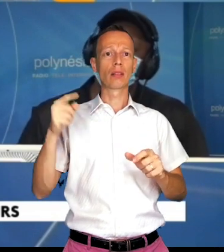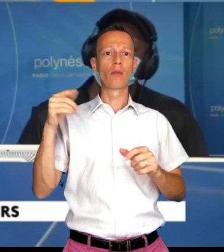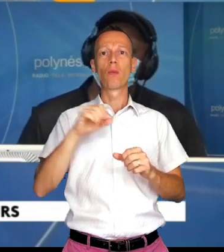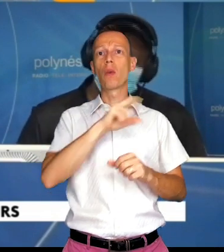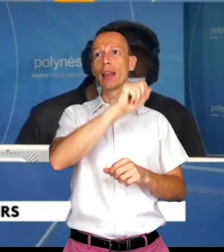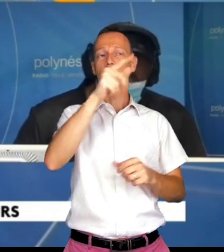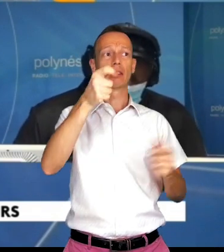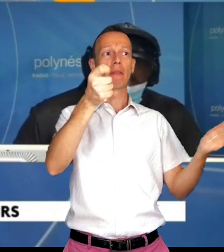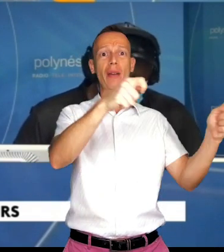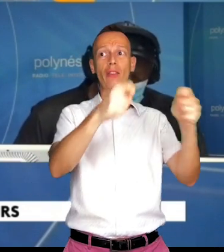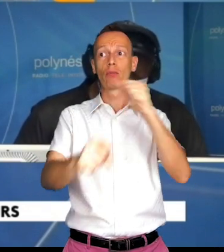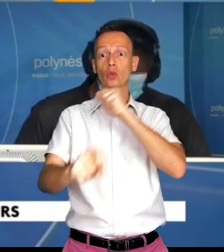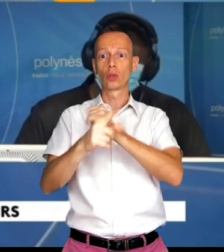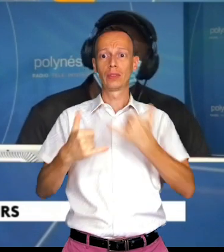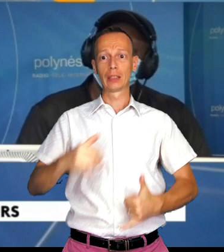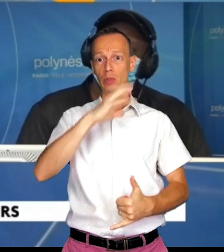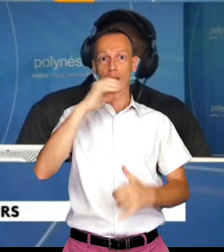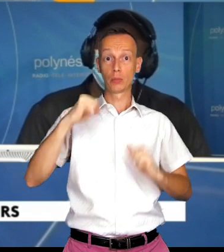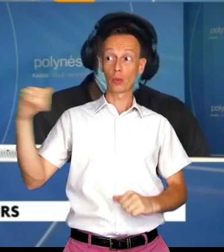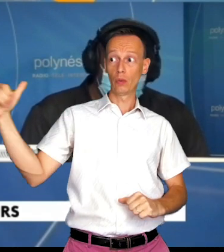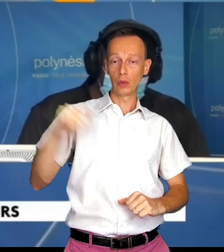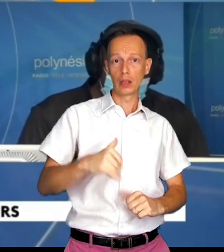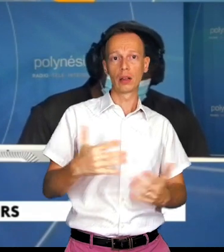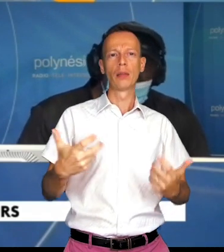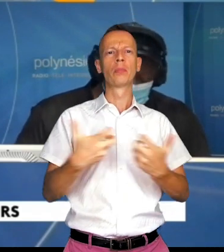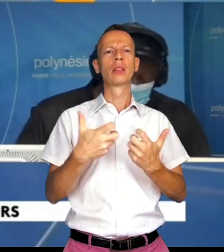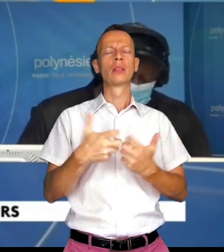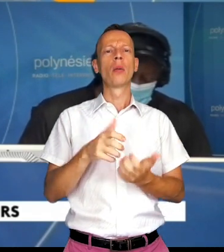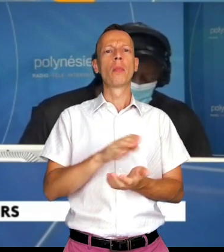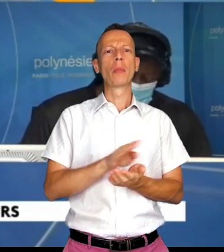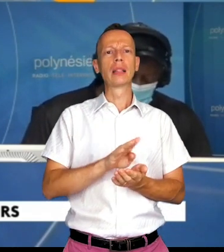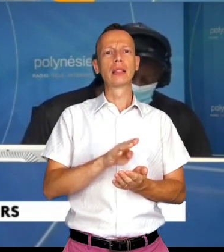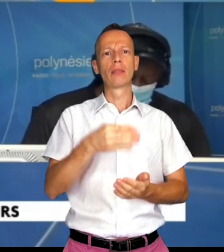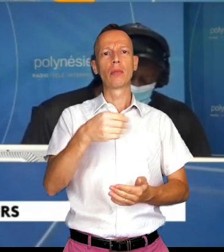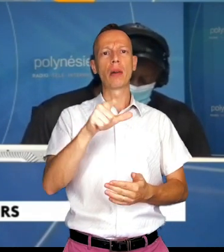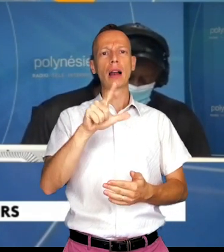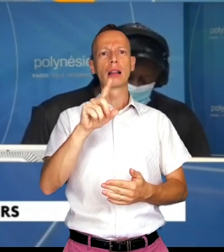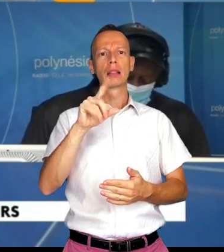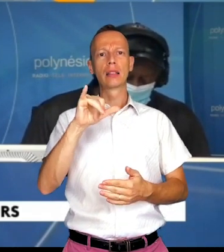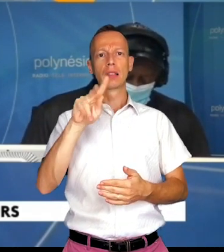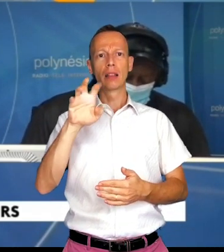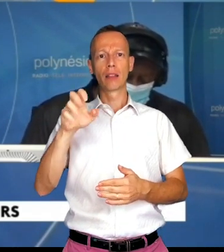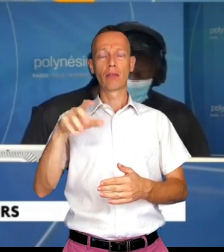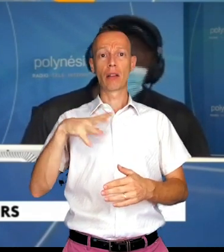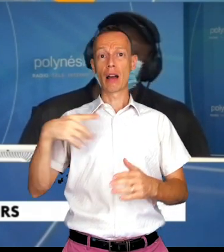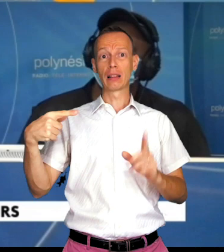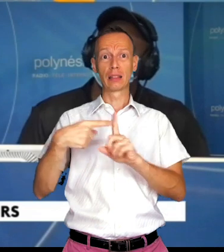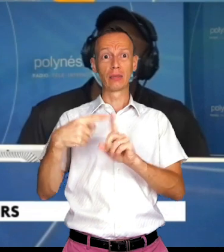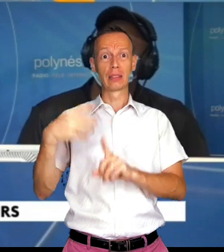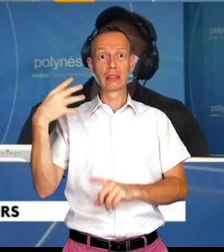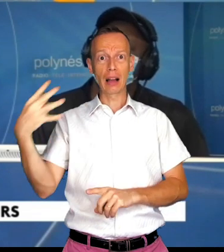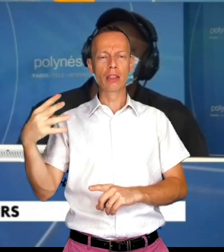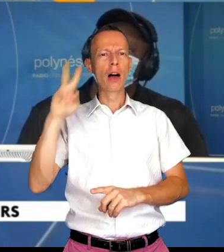destinations touristiques restent fermées. Donc on fait, encore une fois, figure d'exception. Pour information, les Maldives qui ont réouvert en même temps que nous,